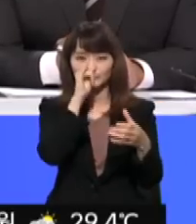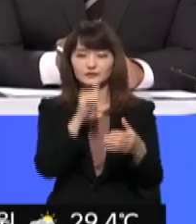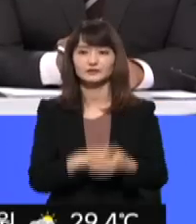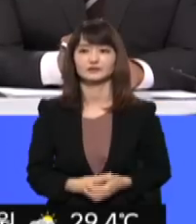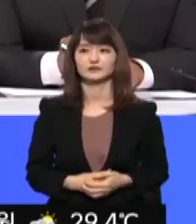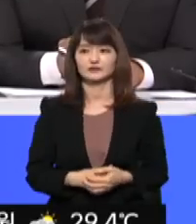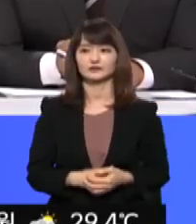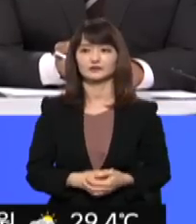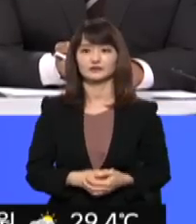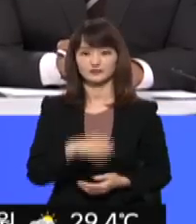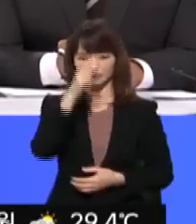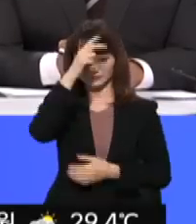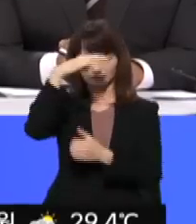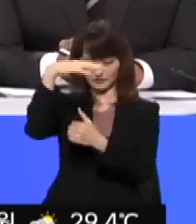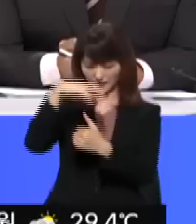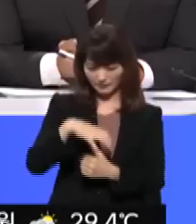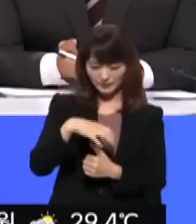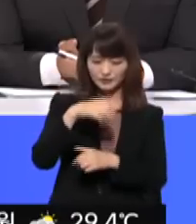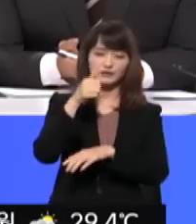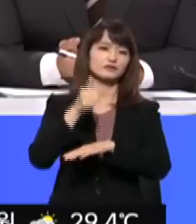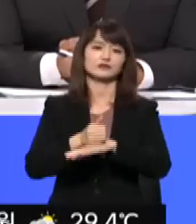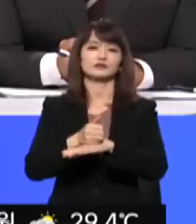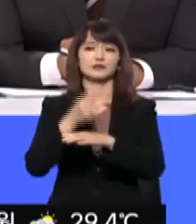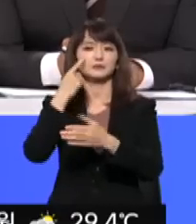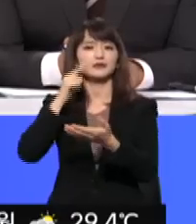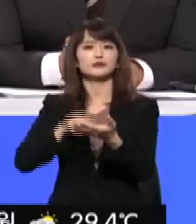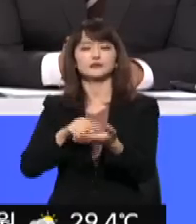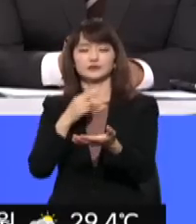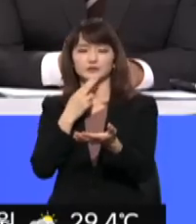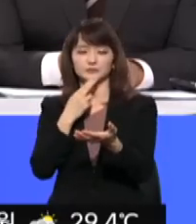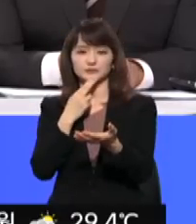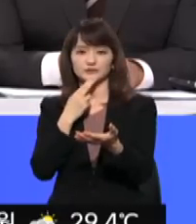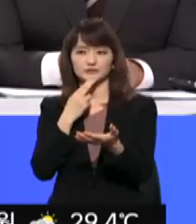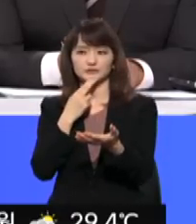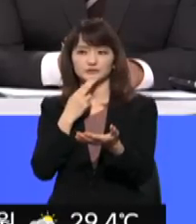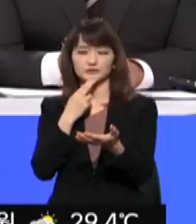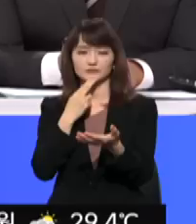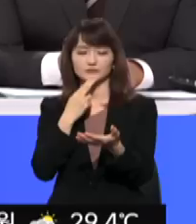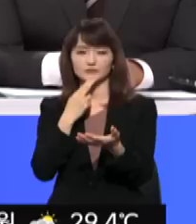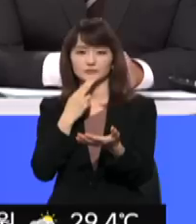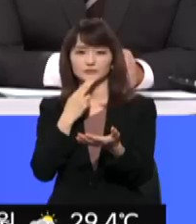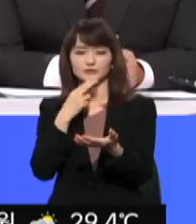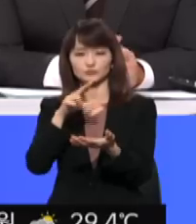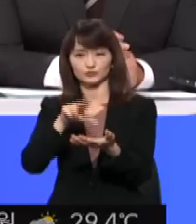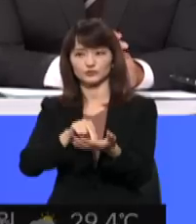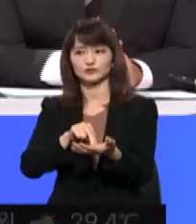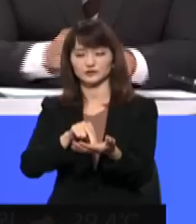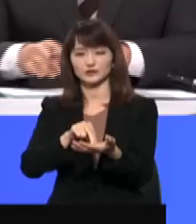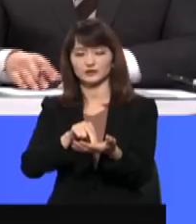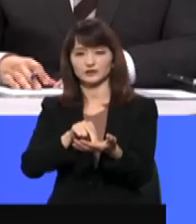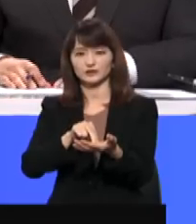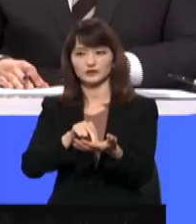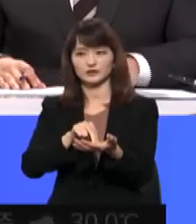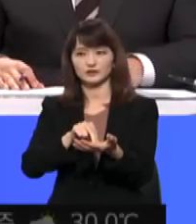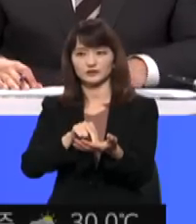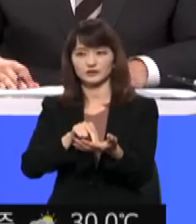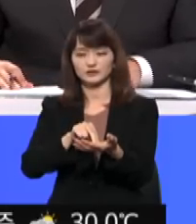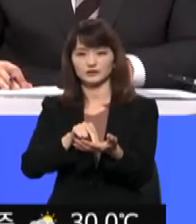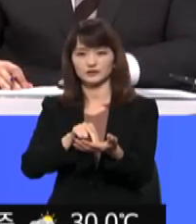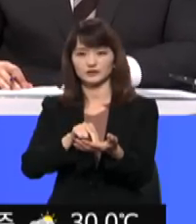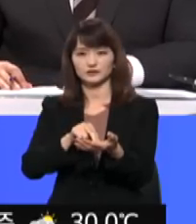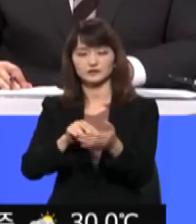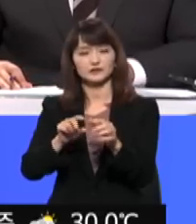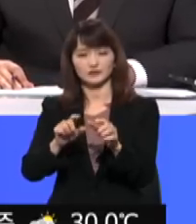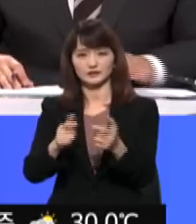압박이 있어도 결과가 특별히 나오지 않으면 별문제 없는 건 아니죠 압박 자체가 굉장히 부적절한 외압인거고 있었다면 문제인